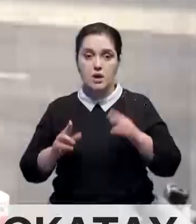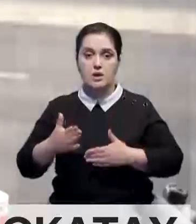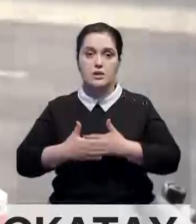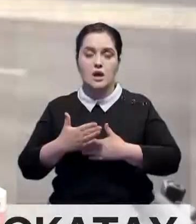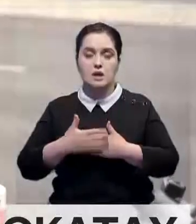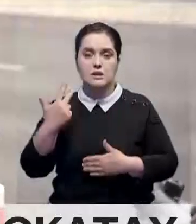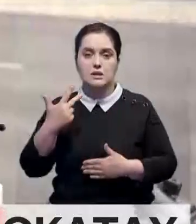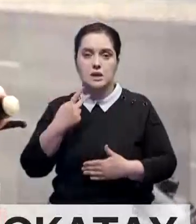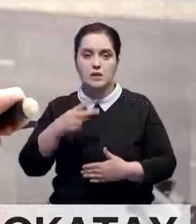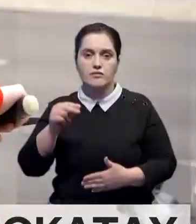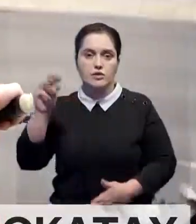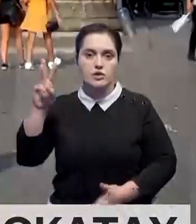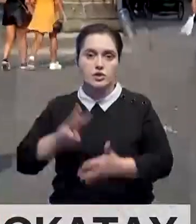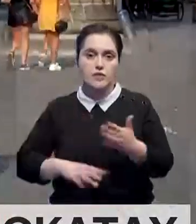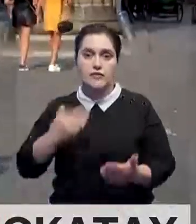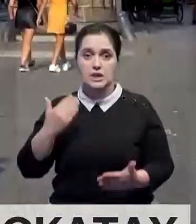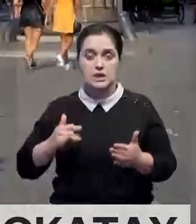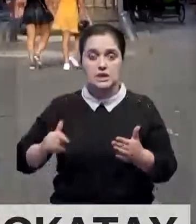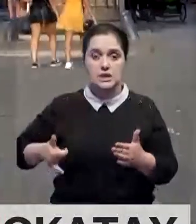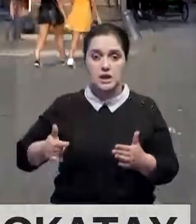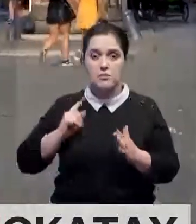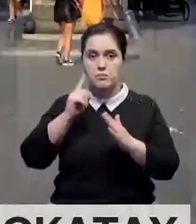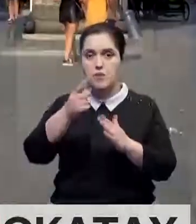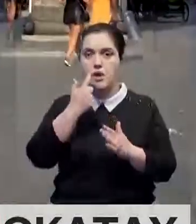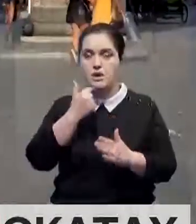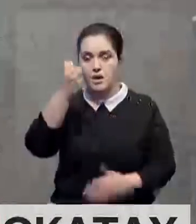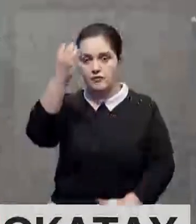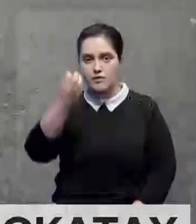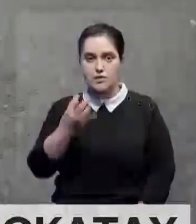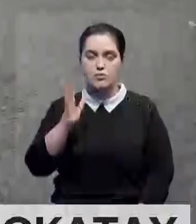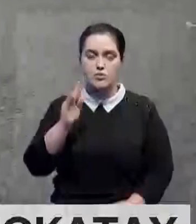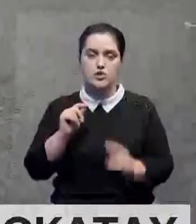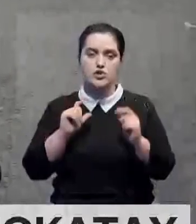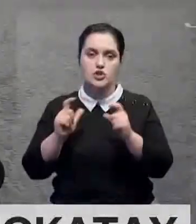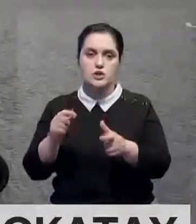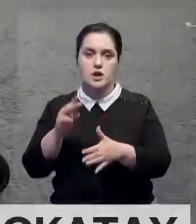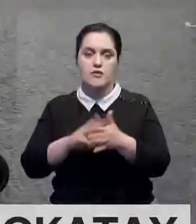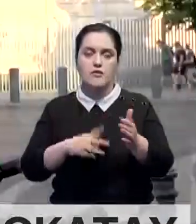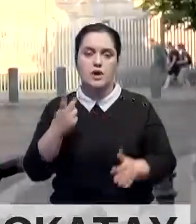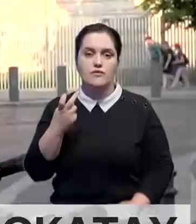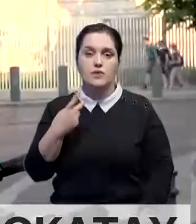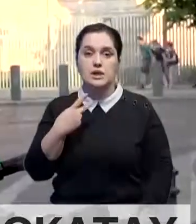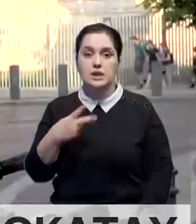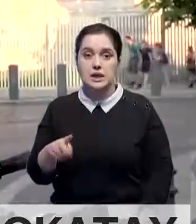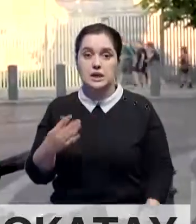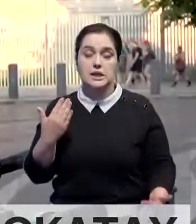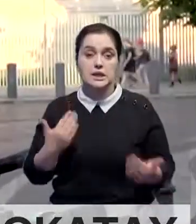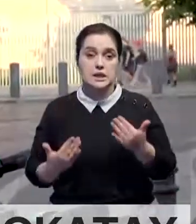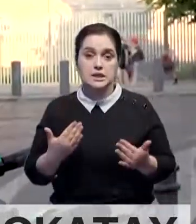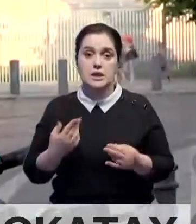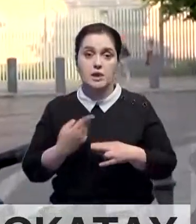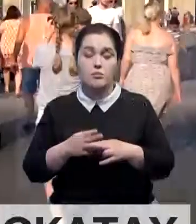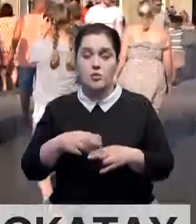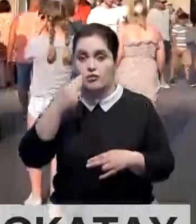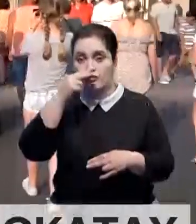30 евро. Если водитель самоката проехал на красный свет, ему могут выписать штраф до 200 евро. Если же это по его